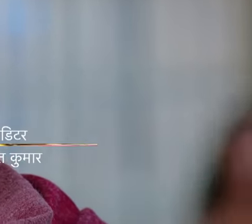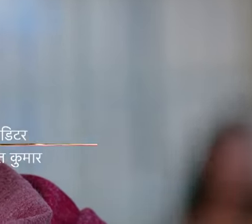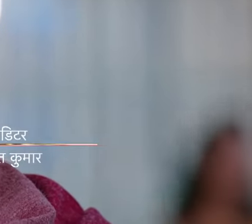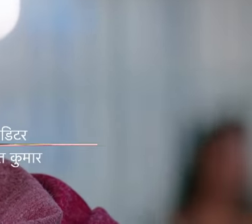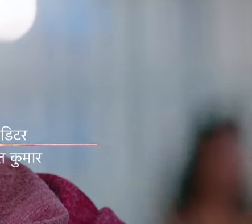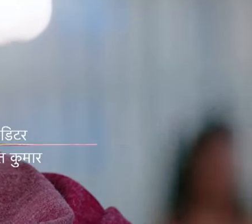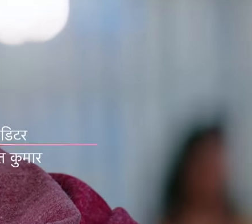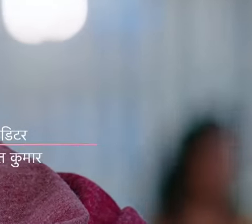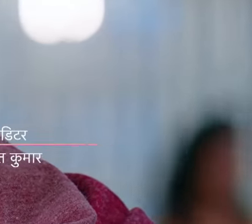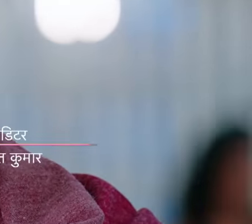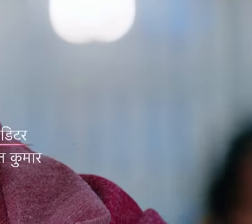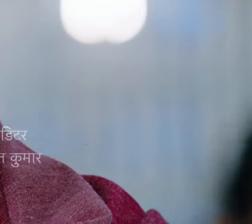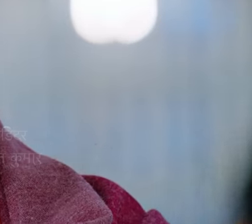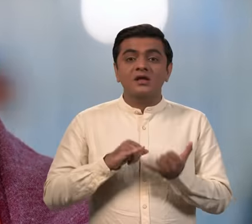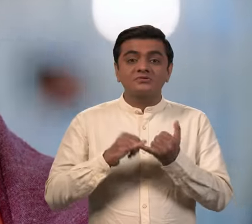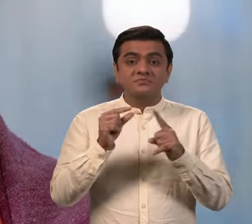गंदे है